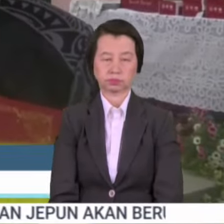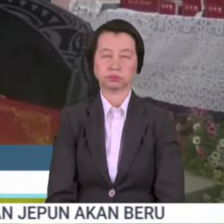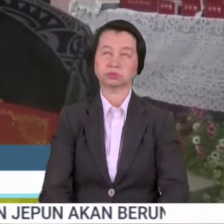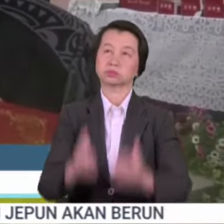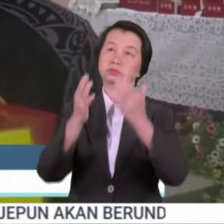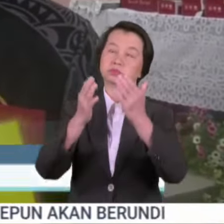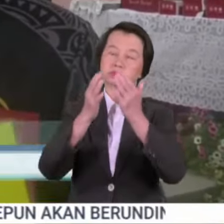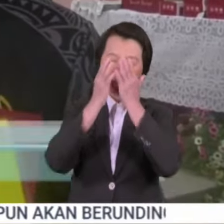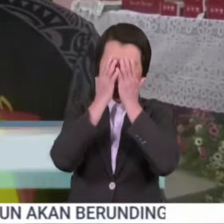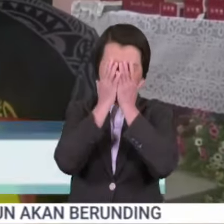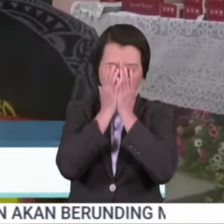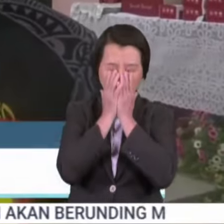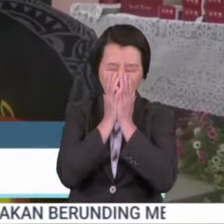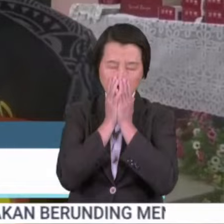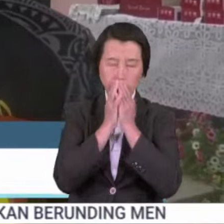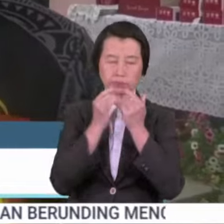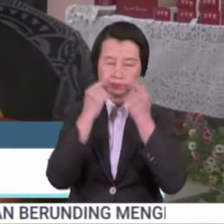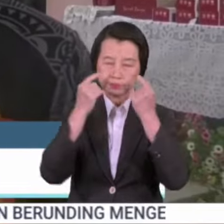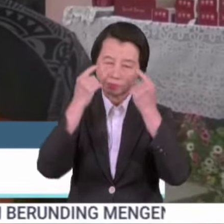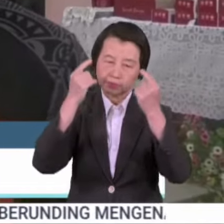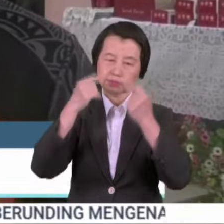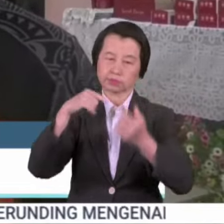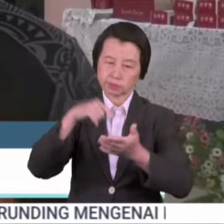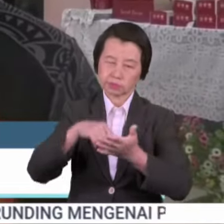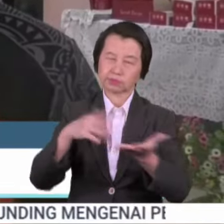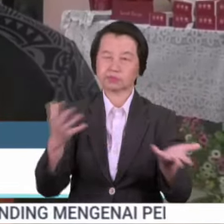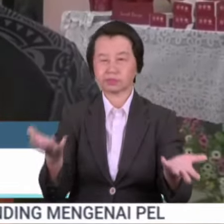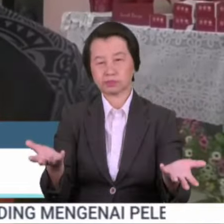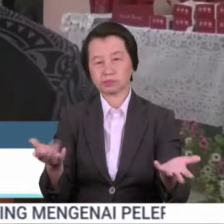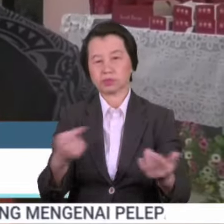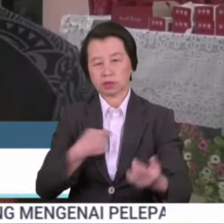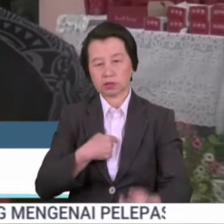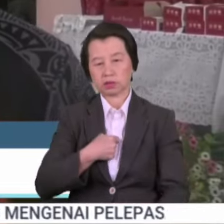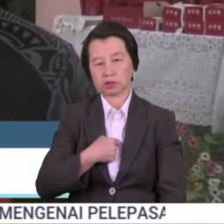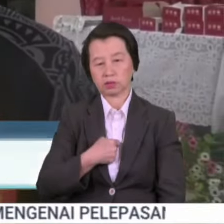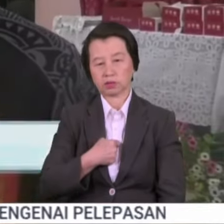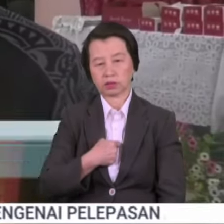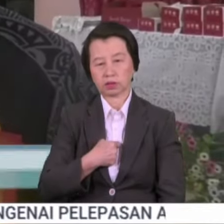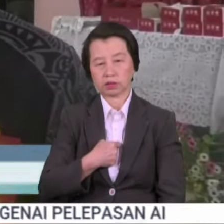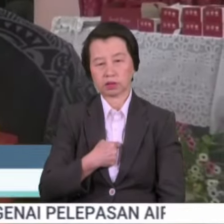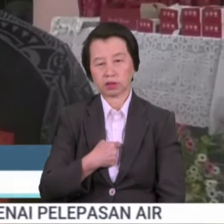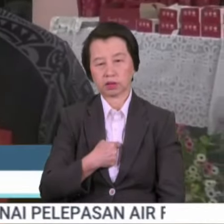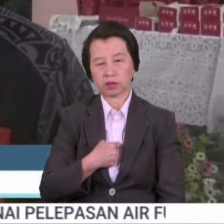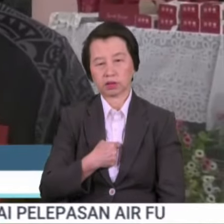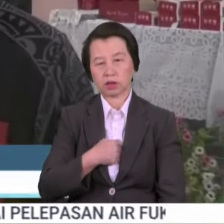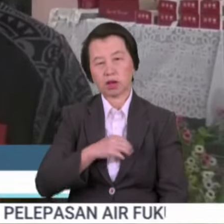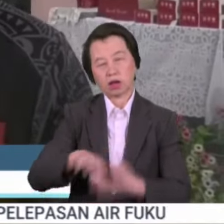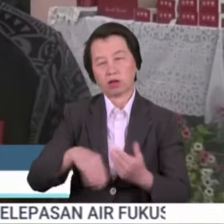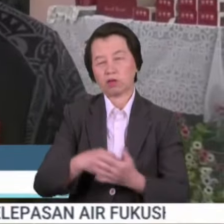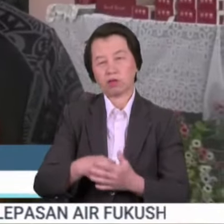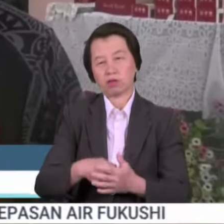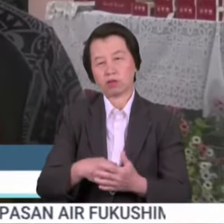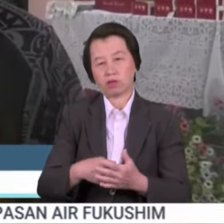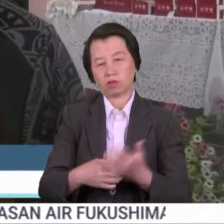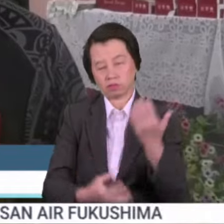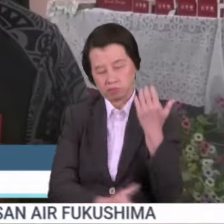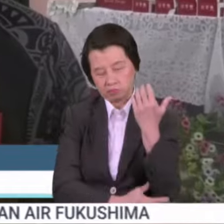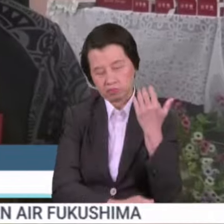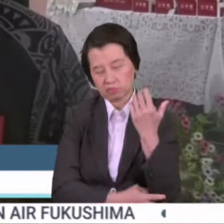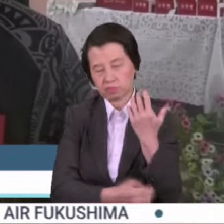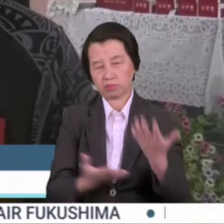Alhamdulillah, kejayaan hari ini walaupun saya ni sebuah kekurangan, mak saya